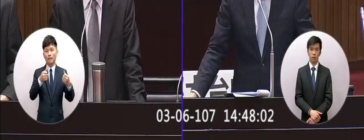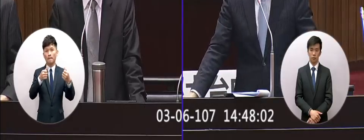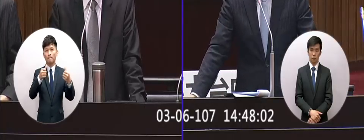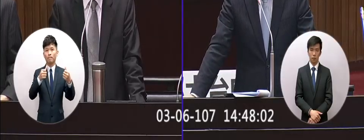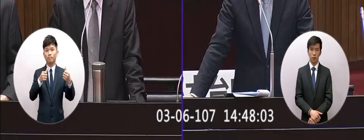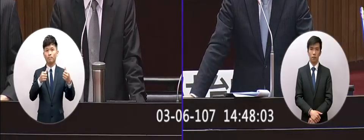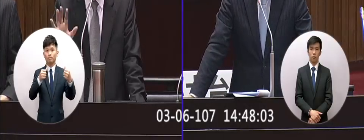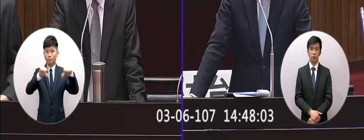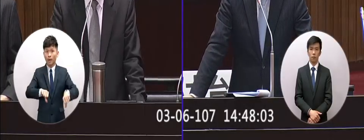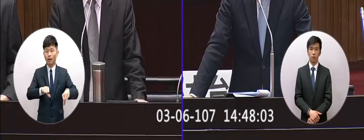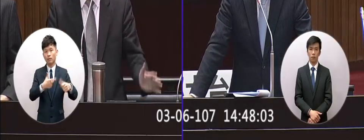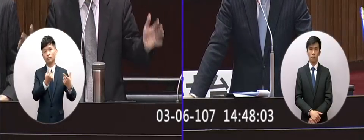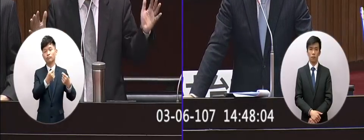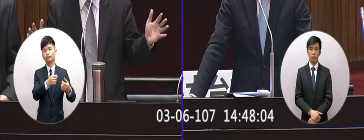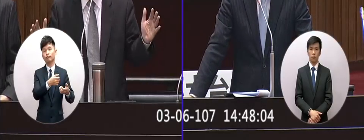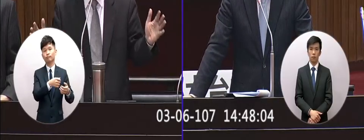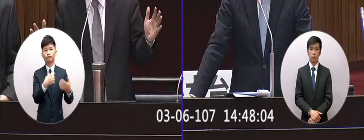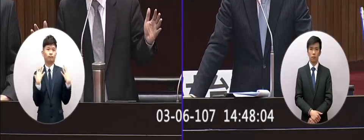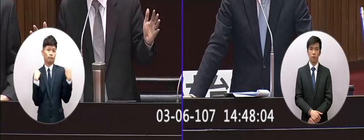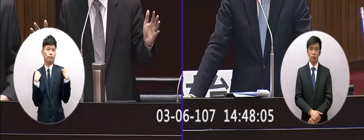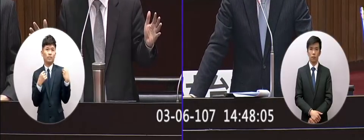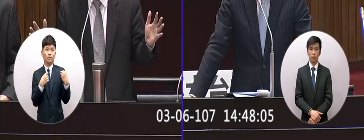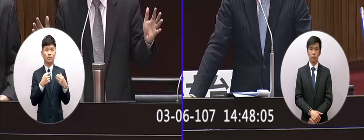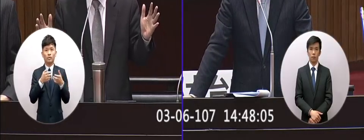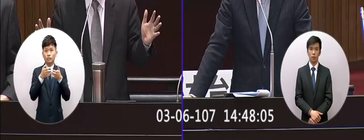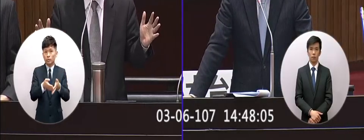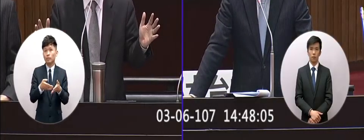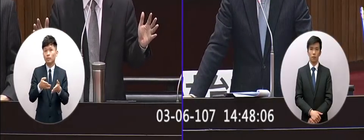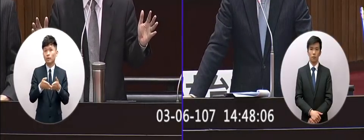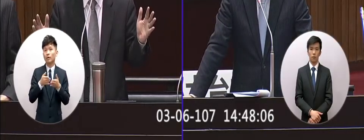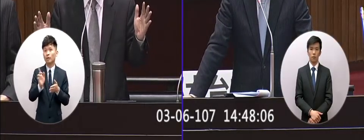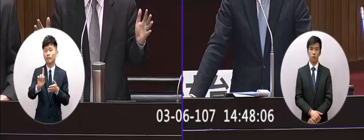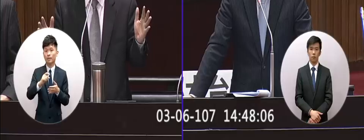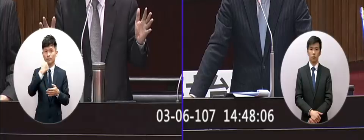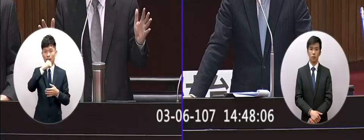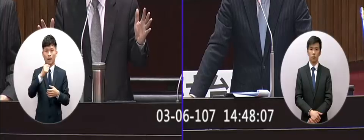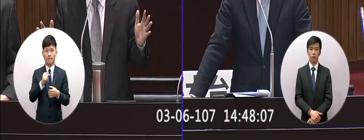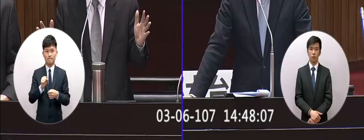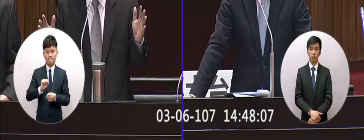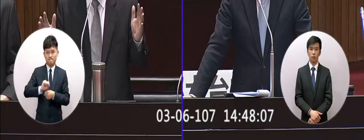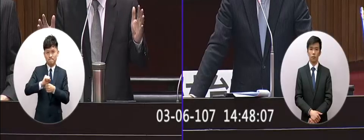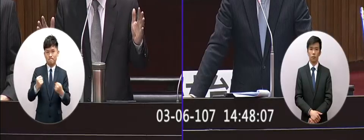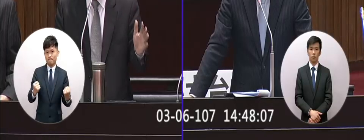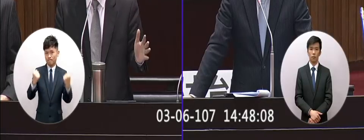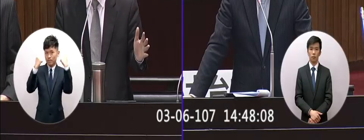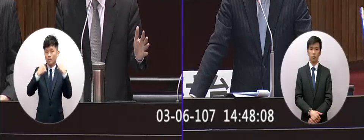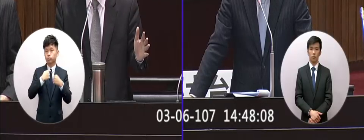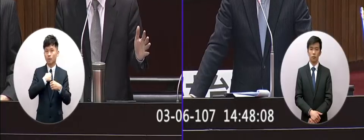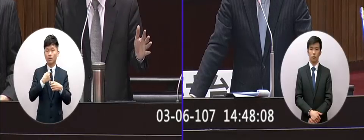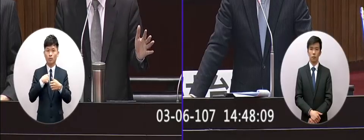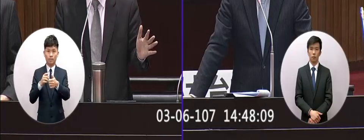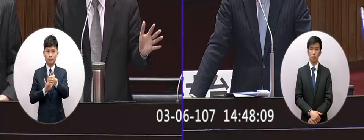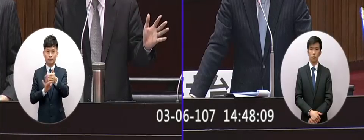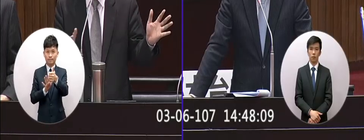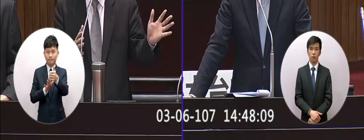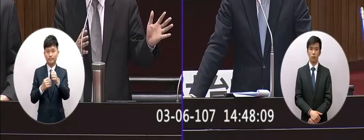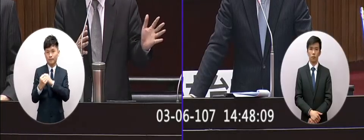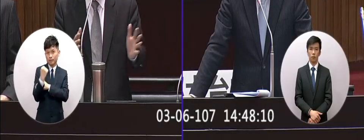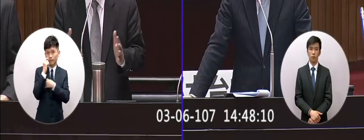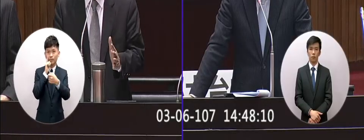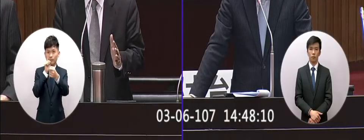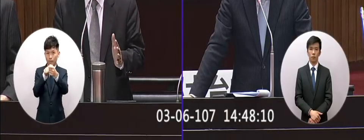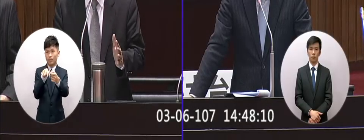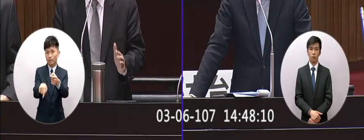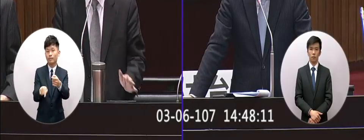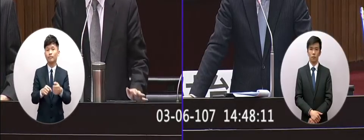他也会做。那重要的是说我们要壮大台湾，这也是目前我率领的行政院团队努力的地方。我们